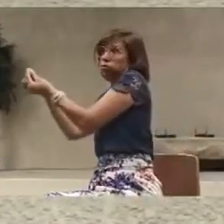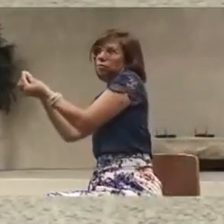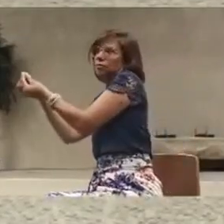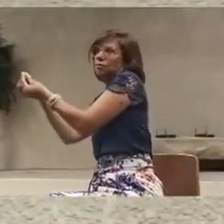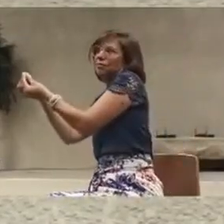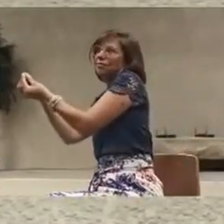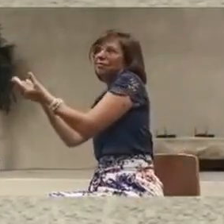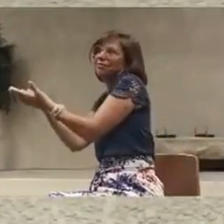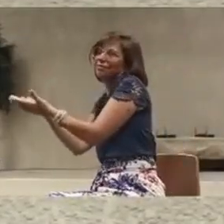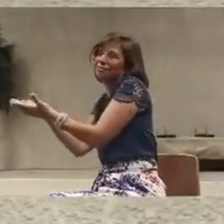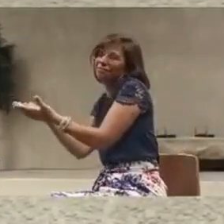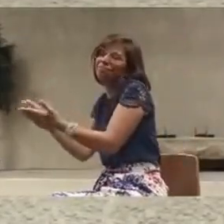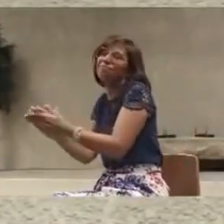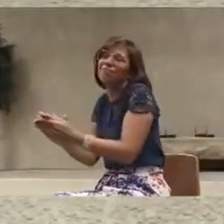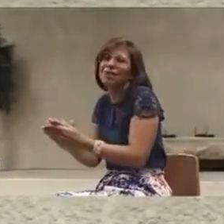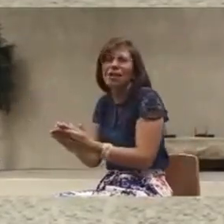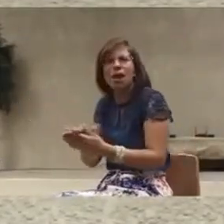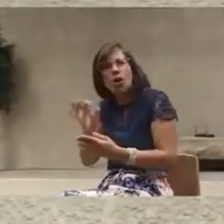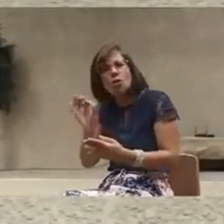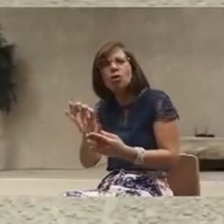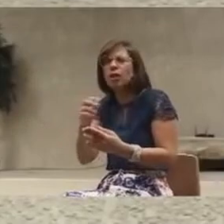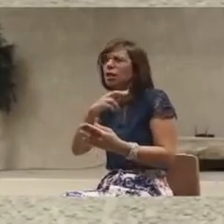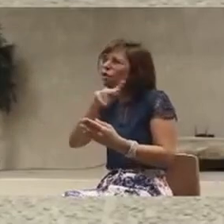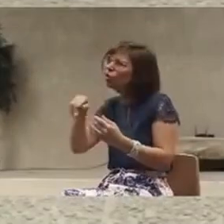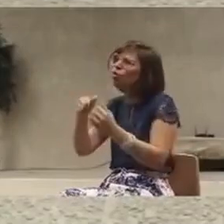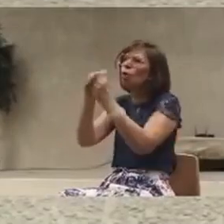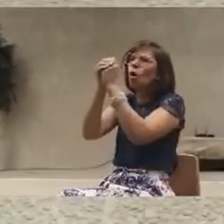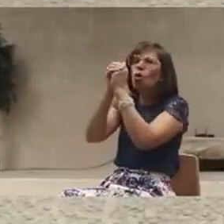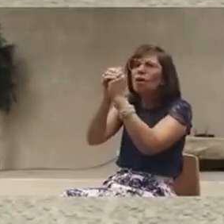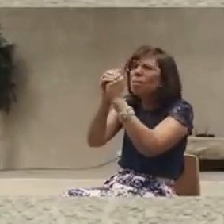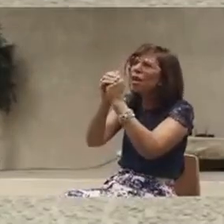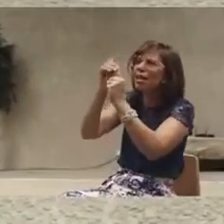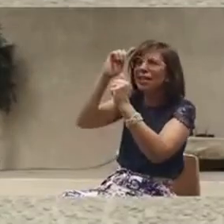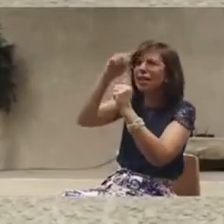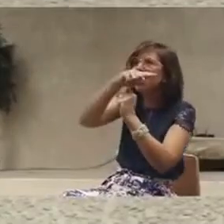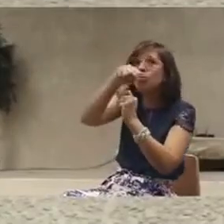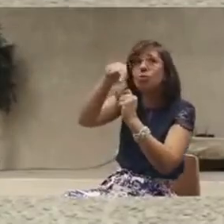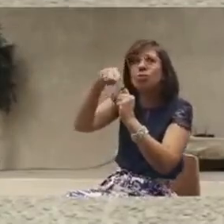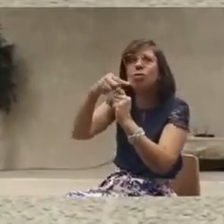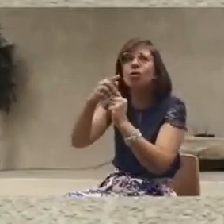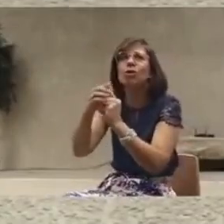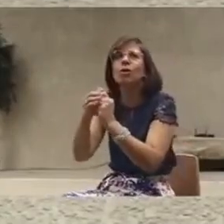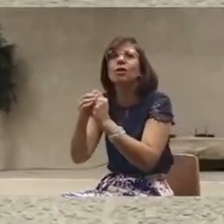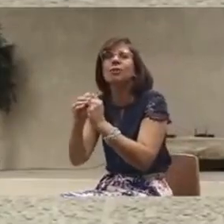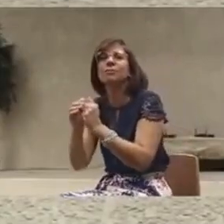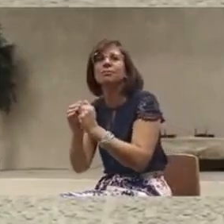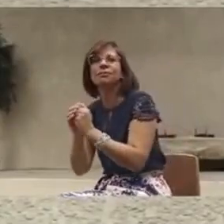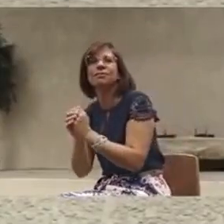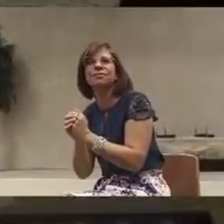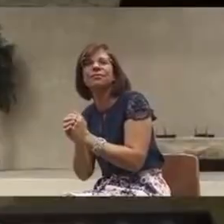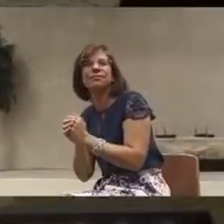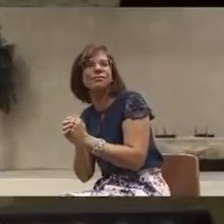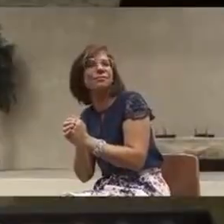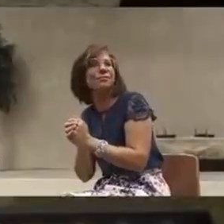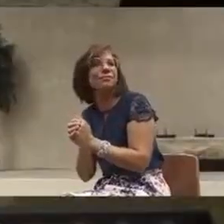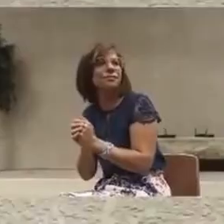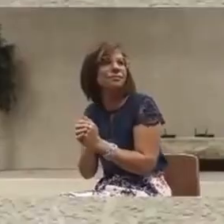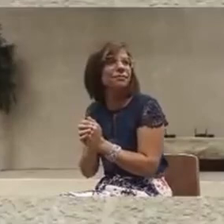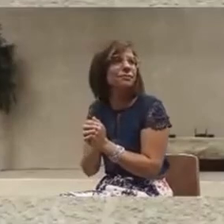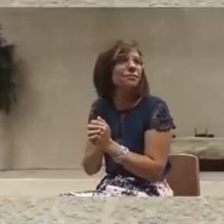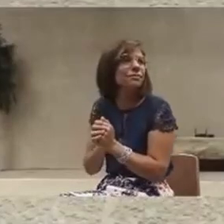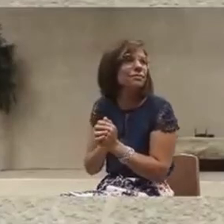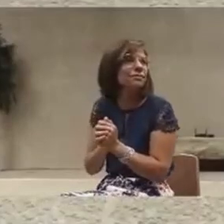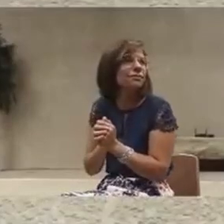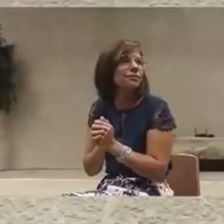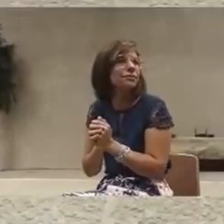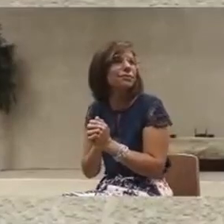désert, qu'il traverse, ou dans la situation de ses bien-aimés, que